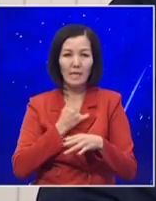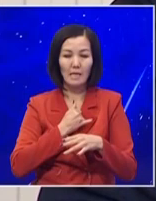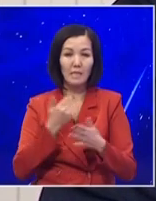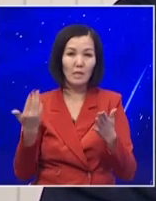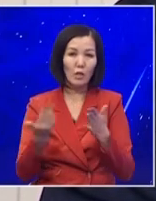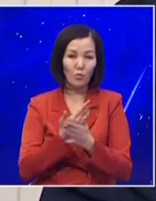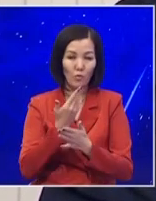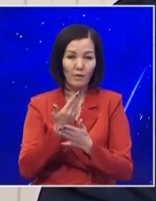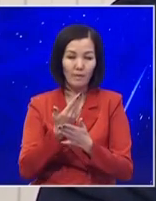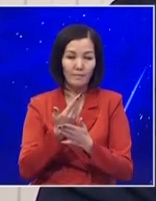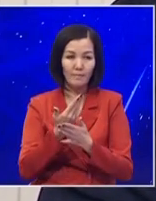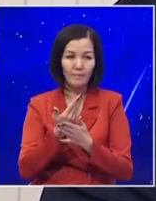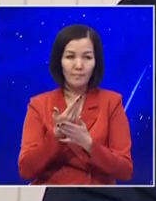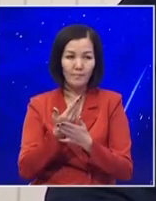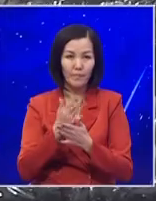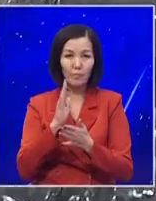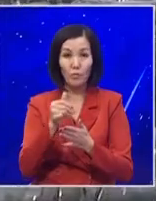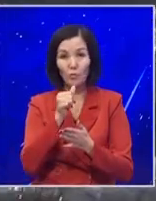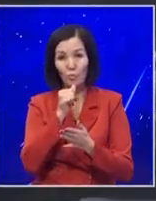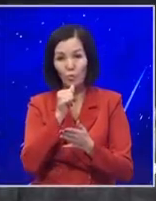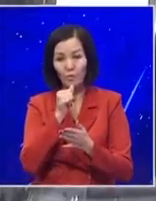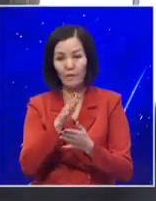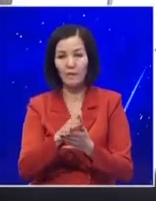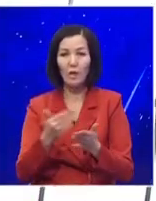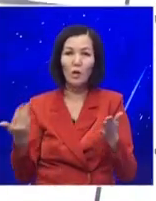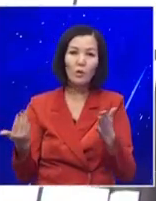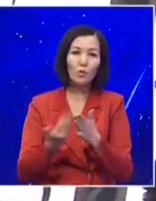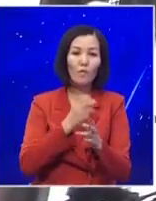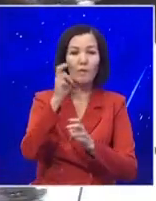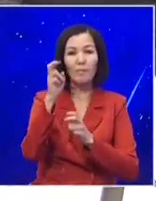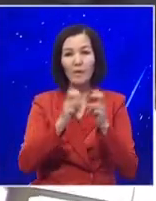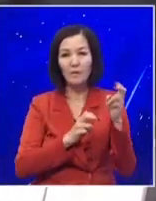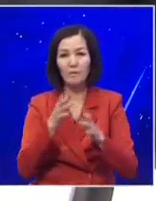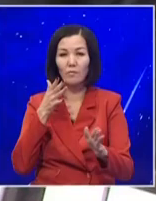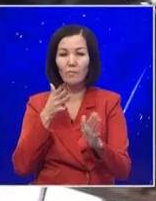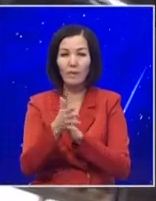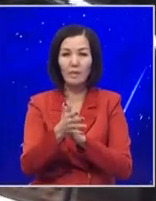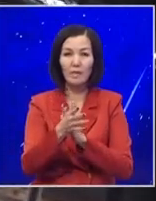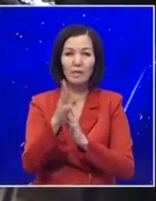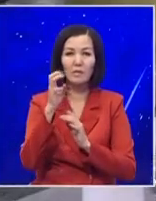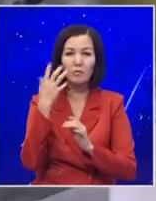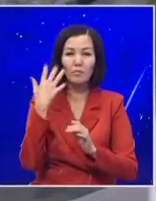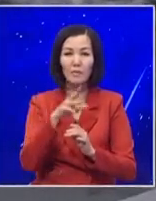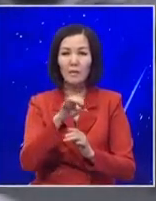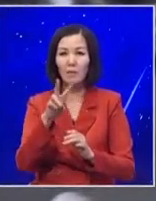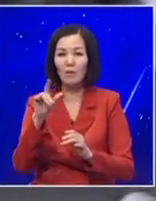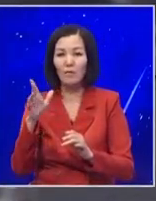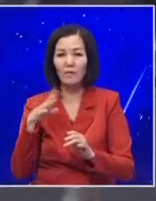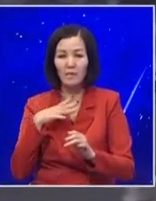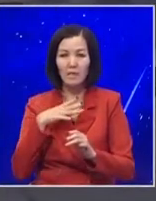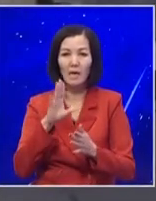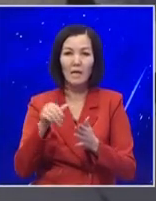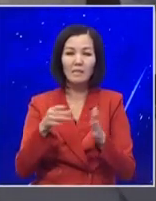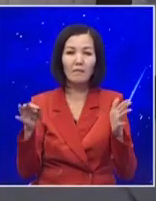новое, будем пробовать. На это новое производство завод потратил около 350 миллионов тенге. Основной